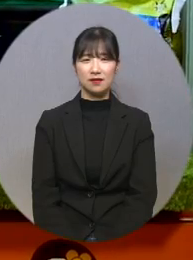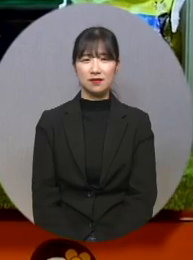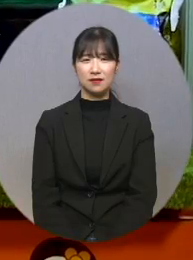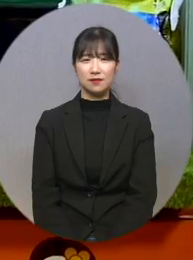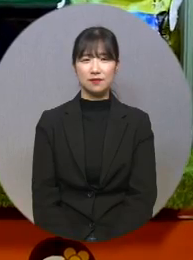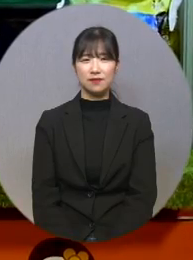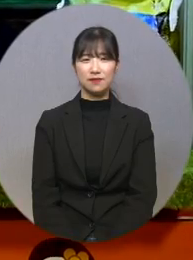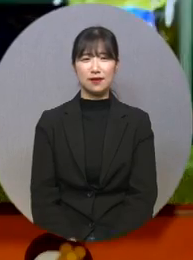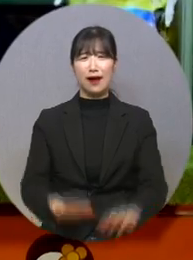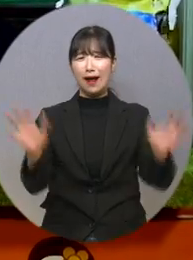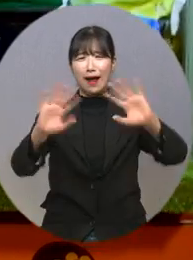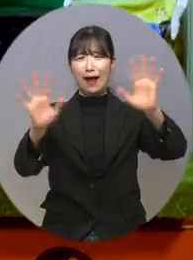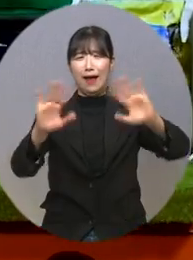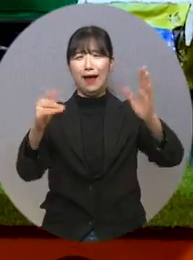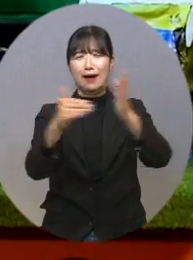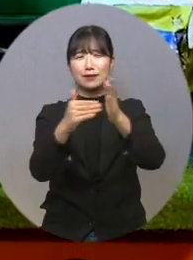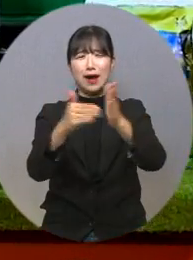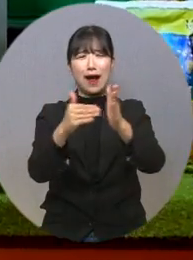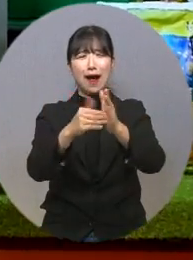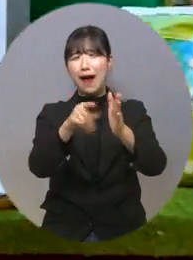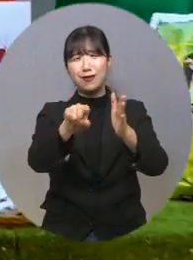오빠 안돼 안돼 그만해 죽어